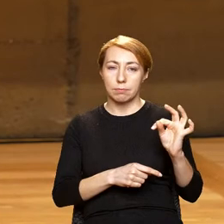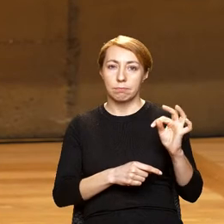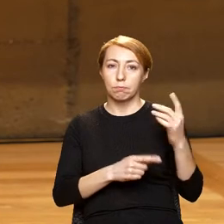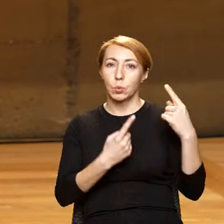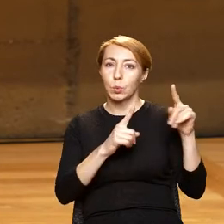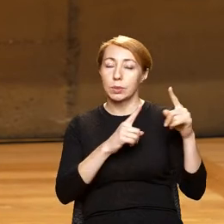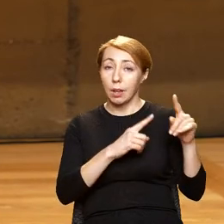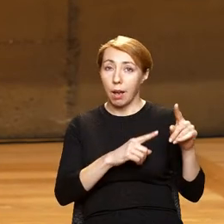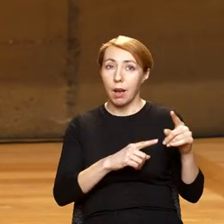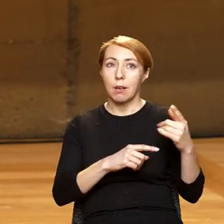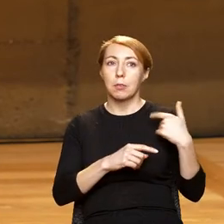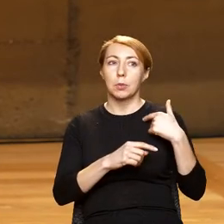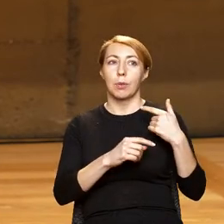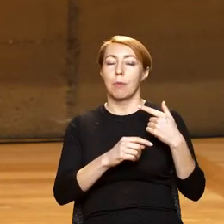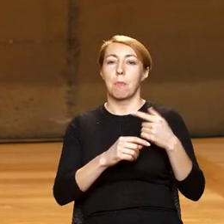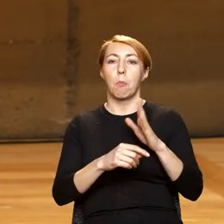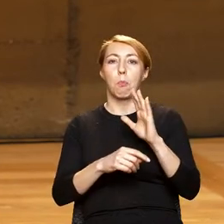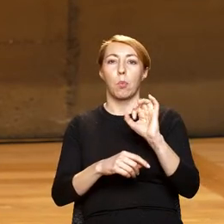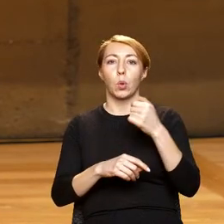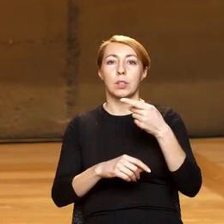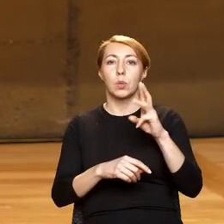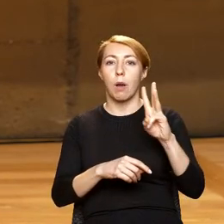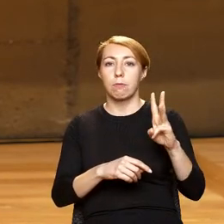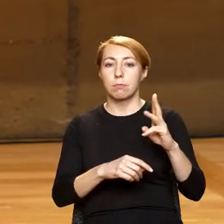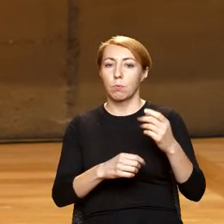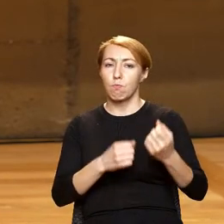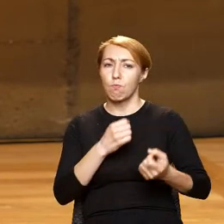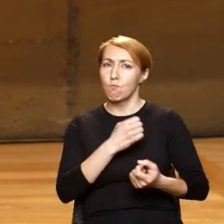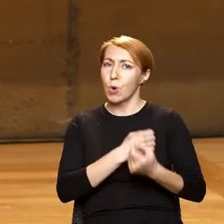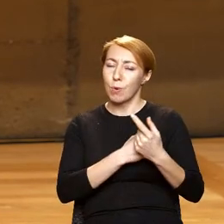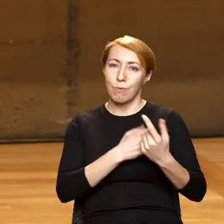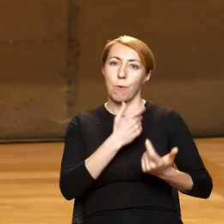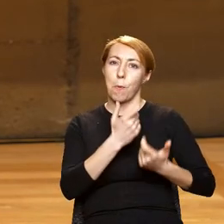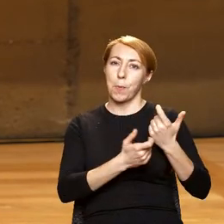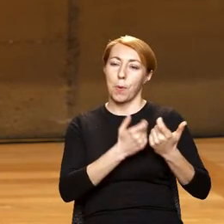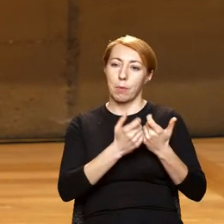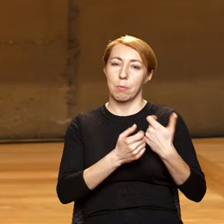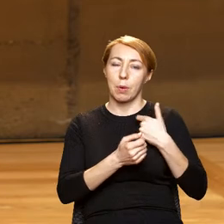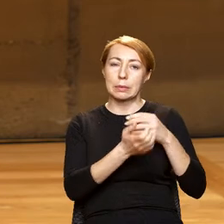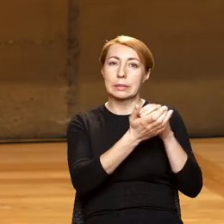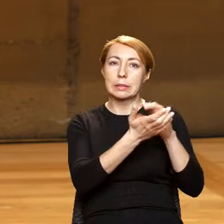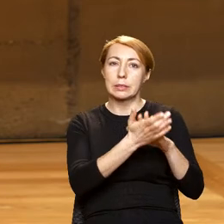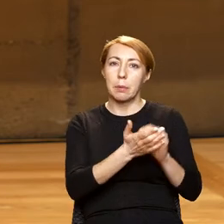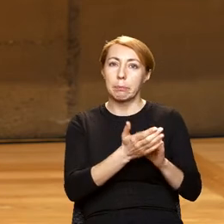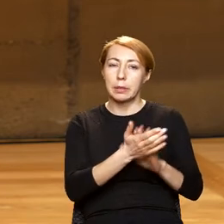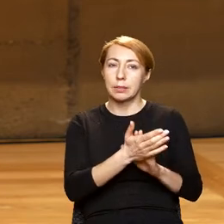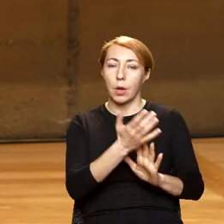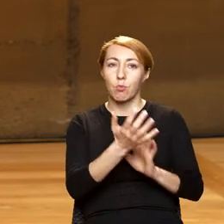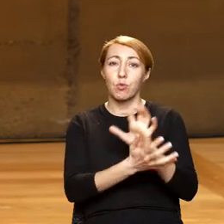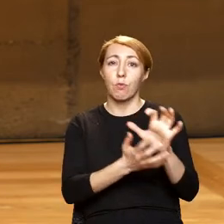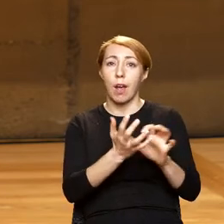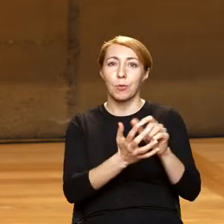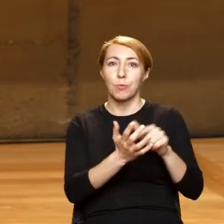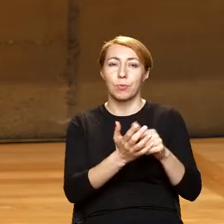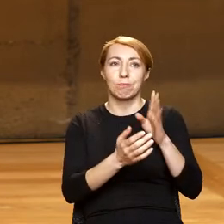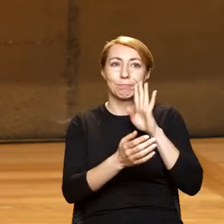Bronisław bardzo innowacyjnie robił i zapisał świat, który już powoli